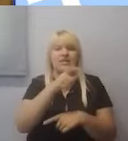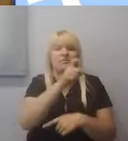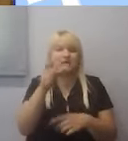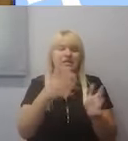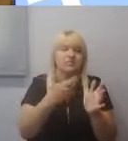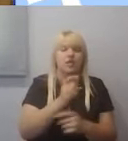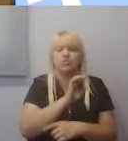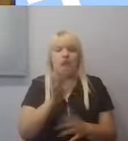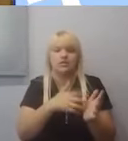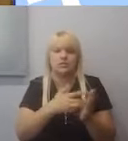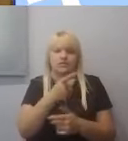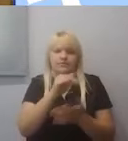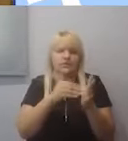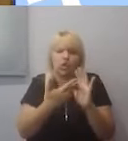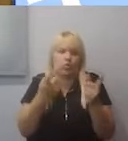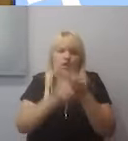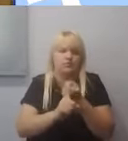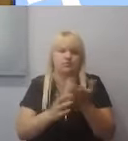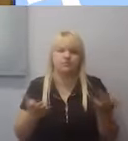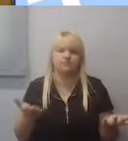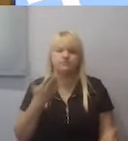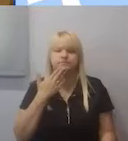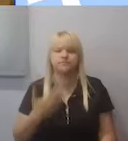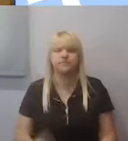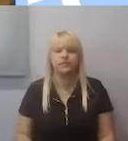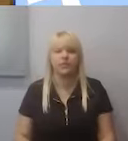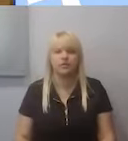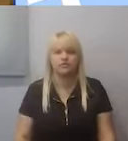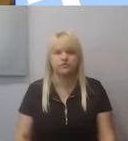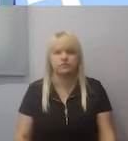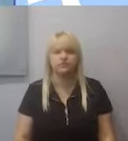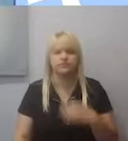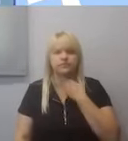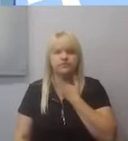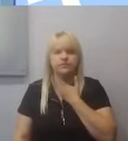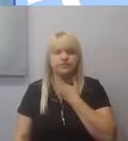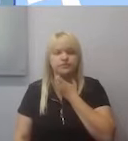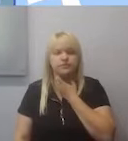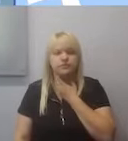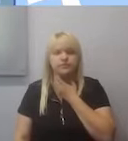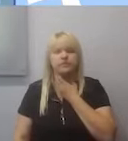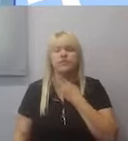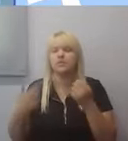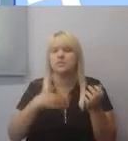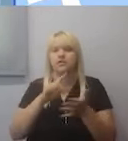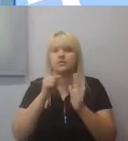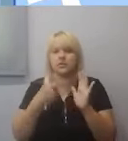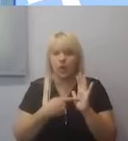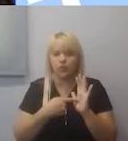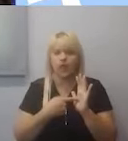pēc situāci jāvērtē paldies jā paldies gint jā jautājums lūdzu man jautājums ir tāds